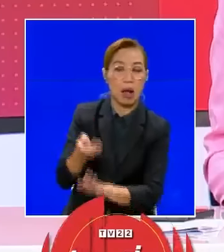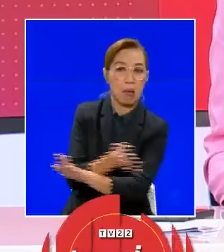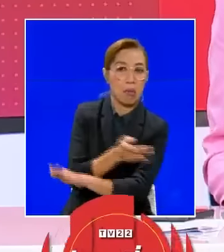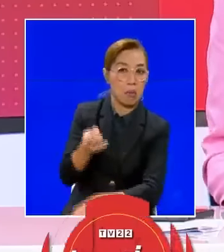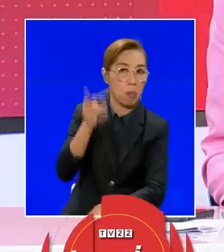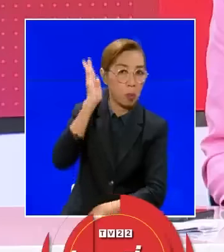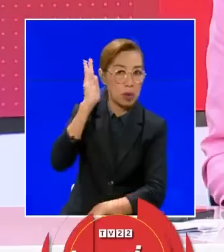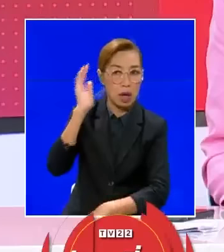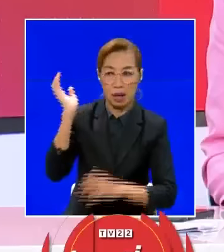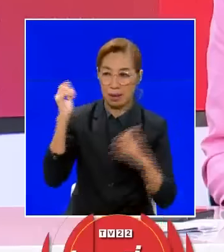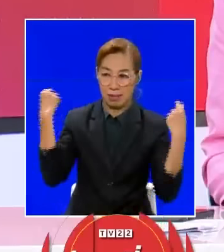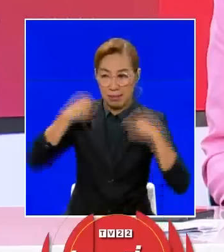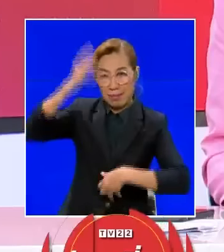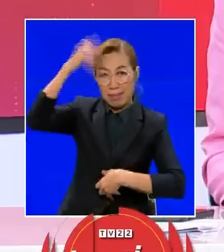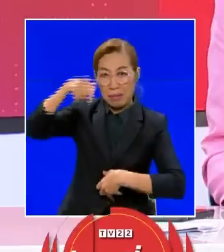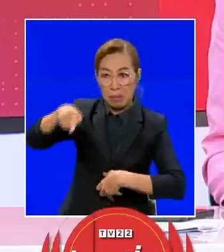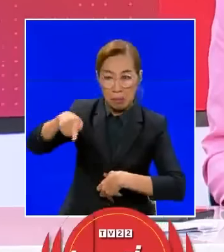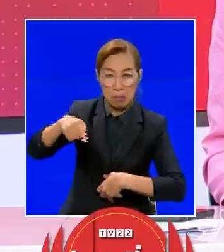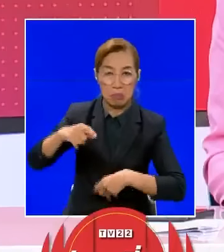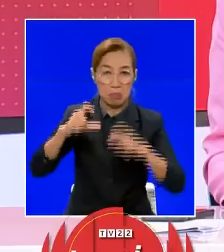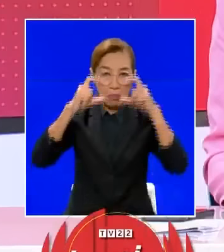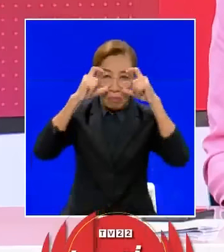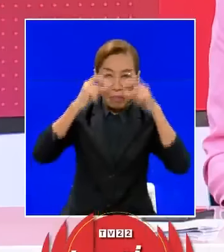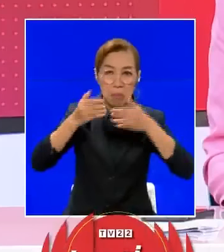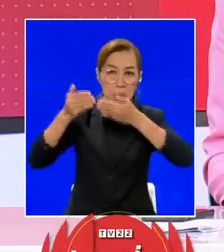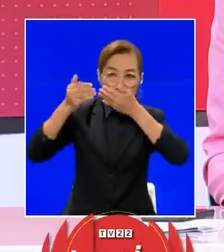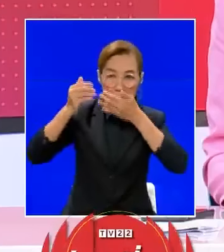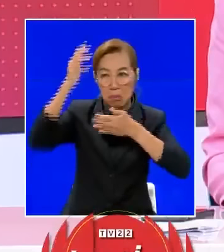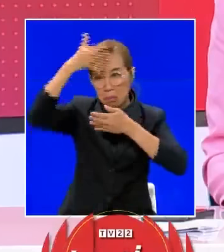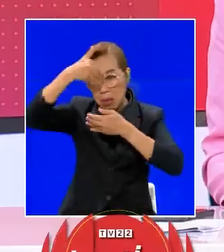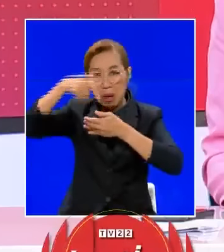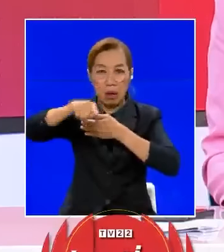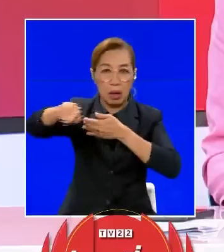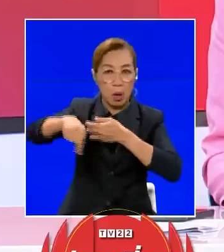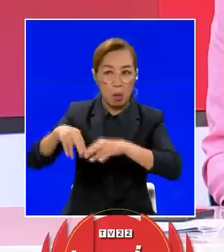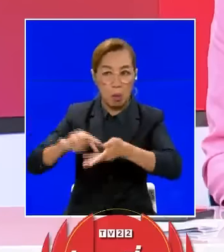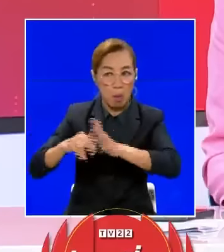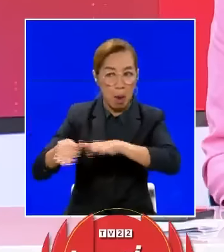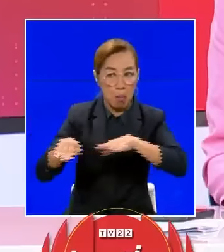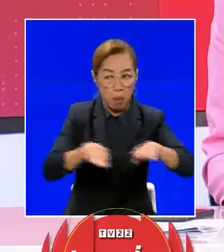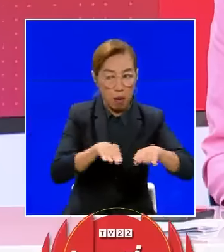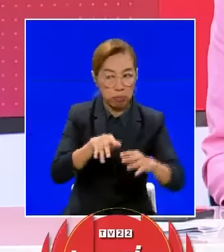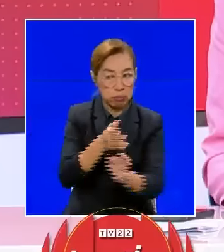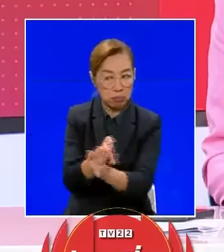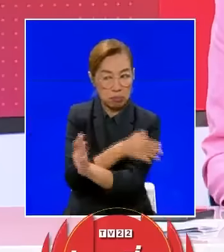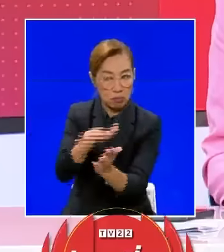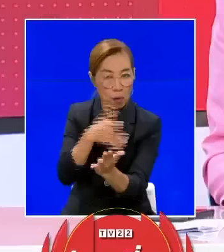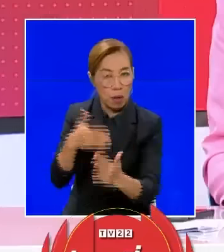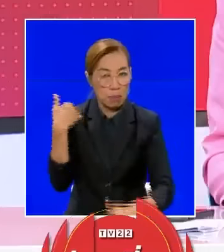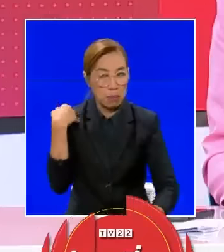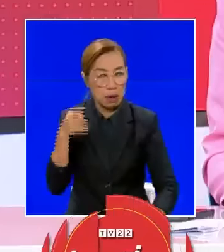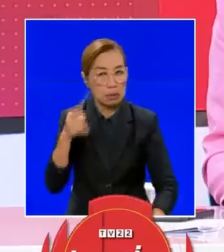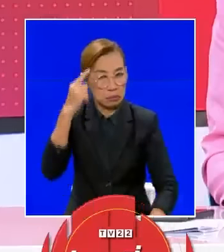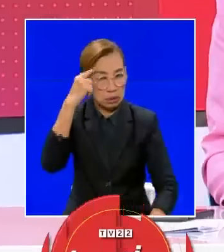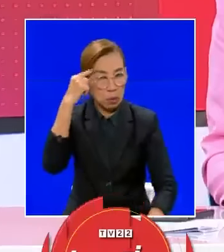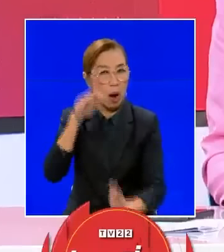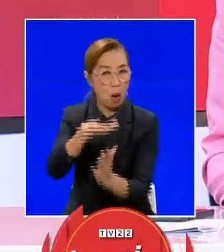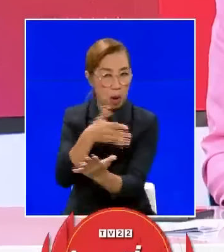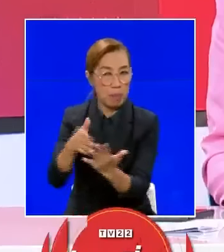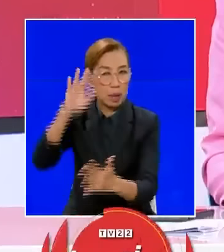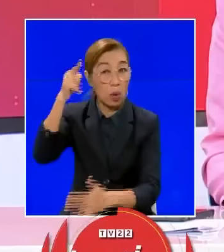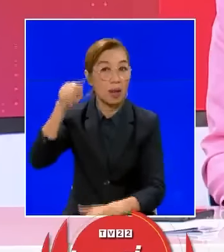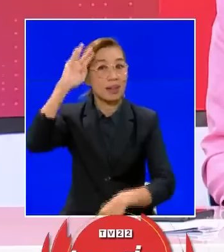ไห ม เพราะว่าดูจากการที่พรางหน้าพรางตามาอย่างดีตั้งแต่ตอนที่เข้ามาในลิฟต์คอนโดแล้วเนี่ยเขาบอกว่ามันน่าจะมีการวางแผนกันมาก่อนอันนี้ท